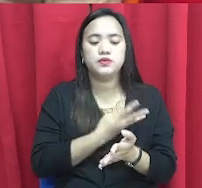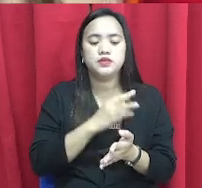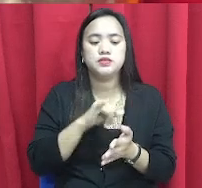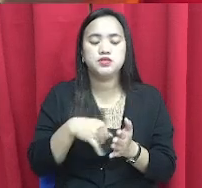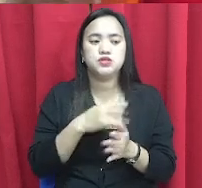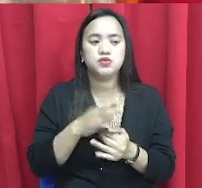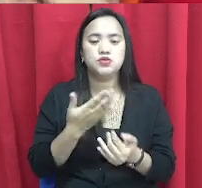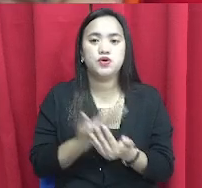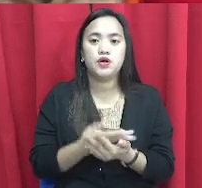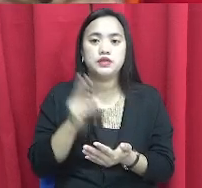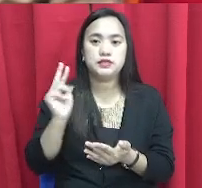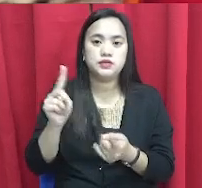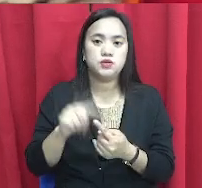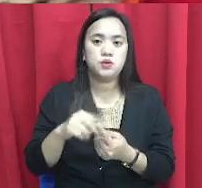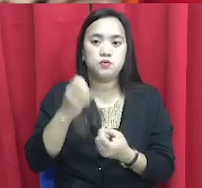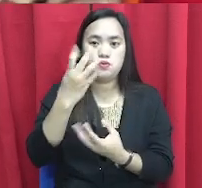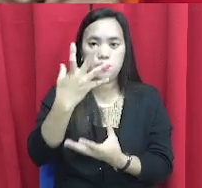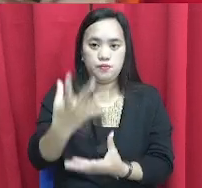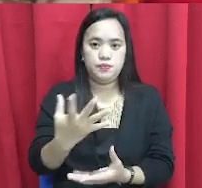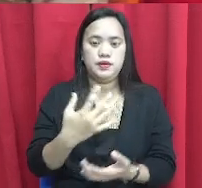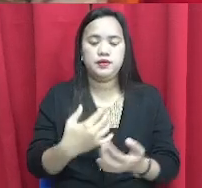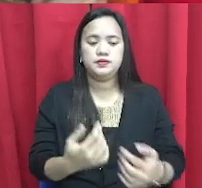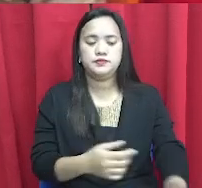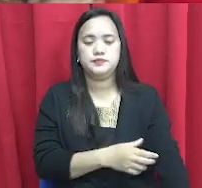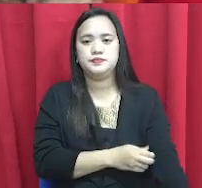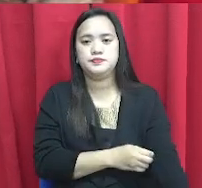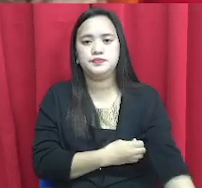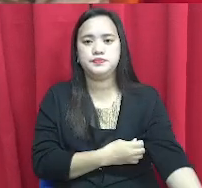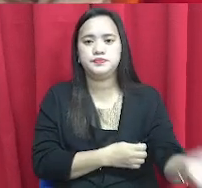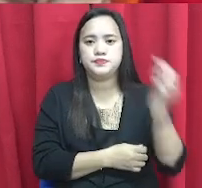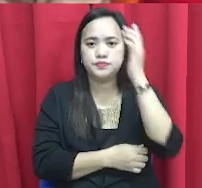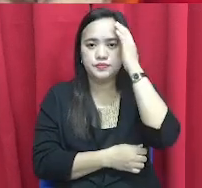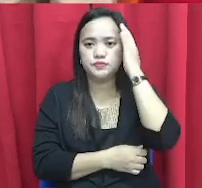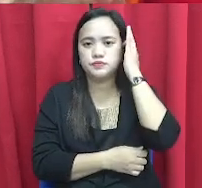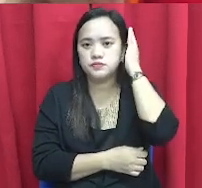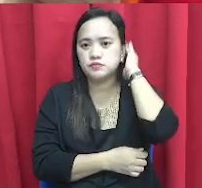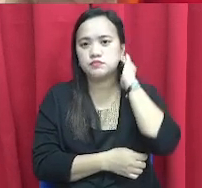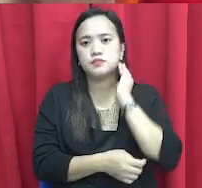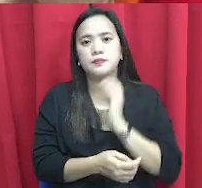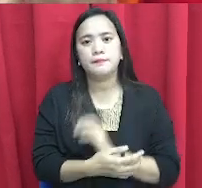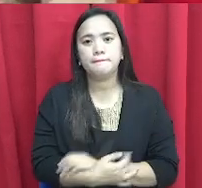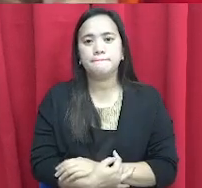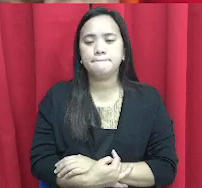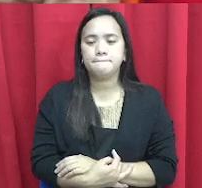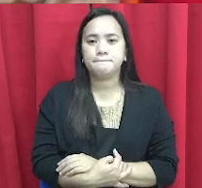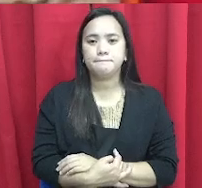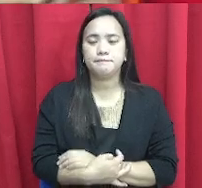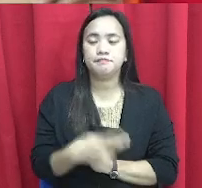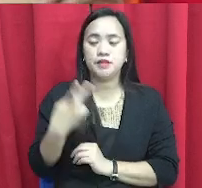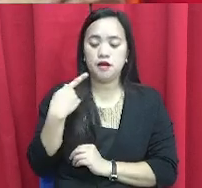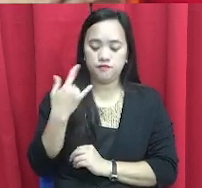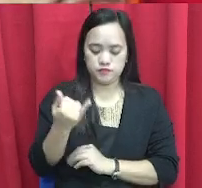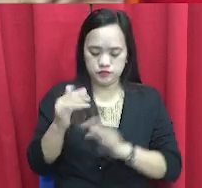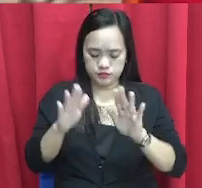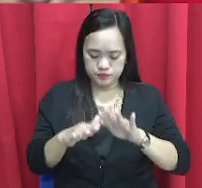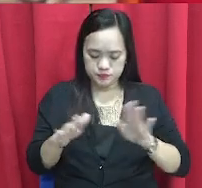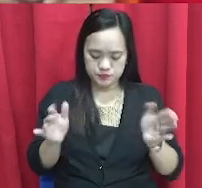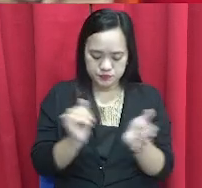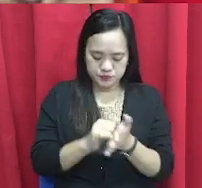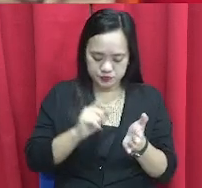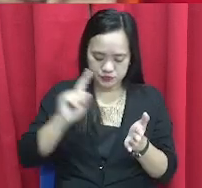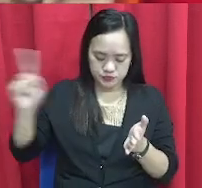buhay so iba sa mga fathers po ngayon na sumusubaybay po sa atin ay may mga anak kayo na nasa summer